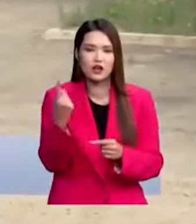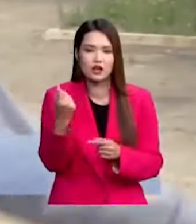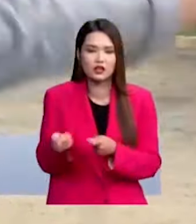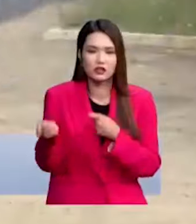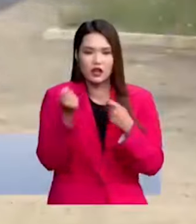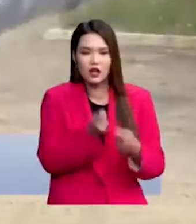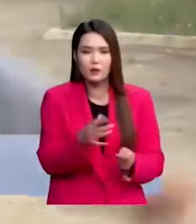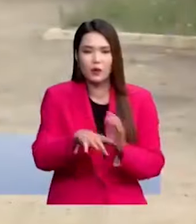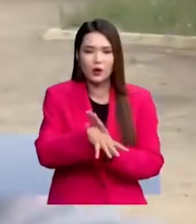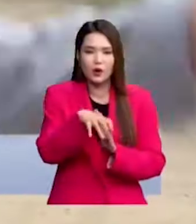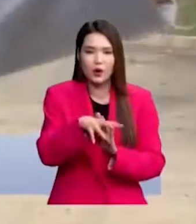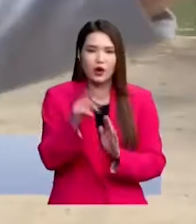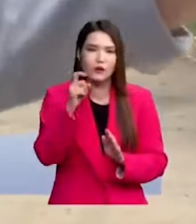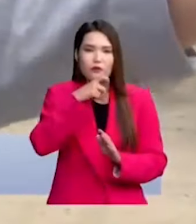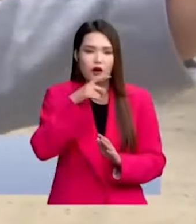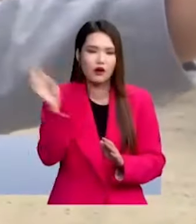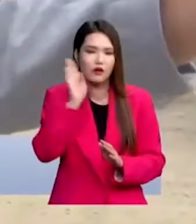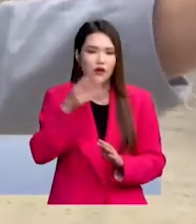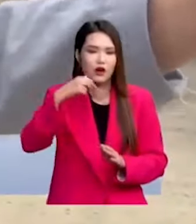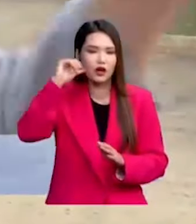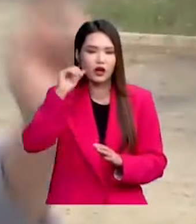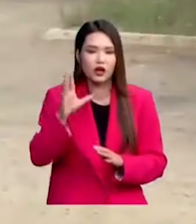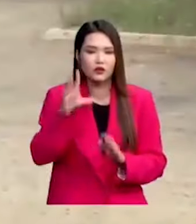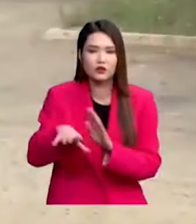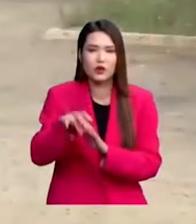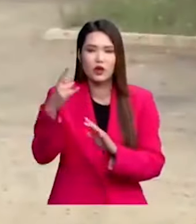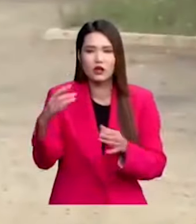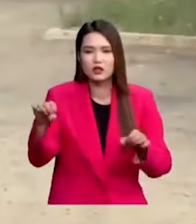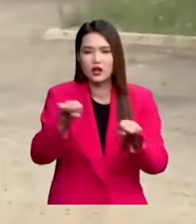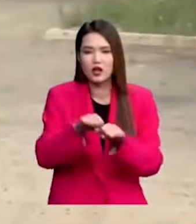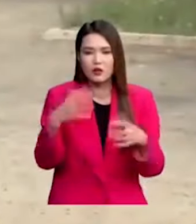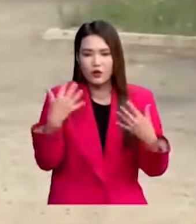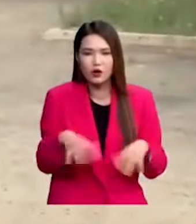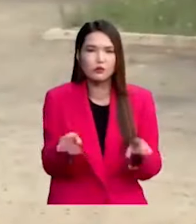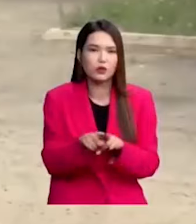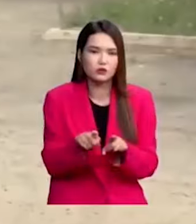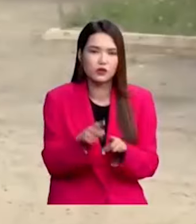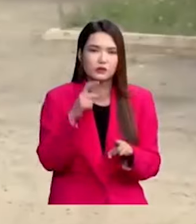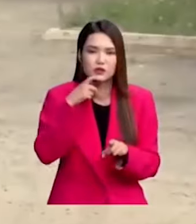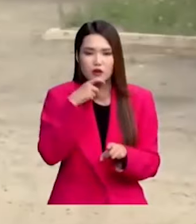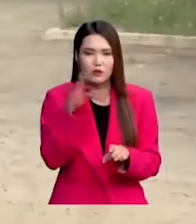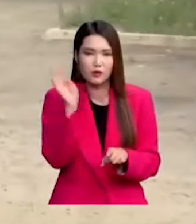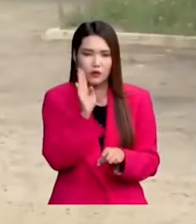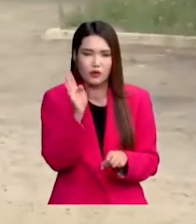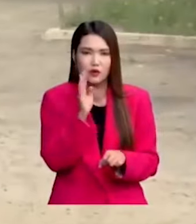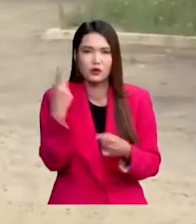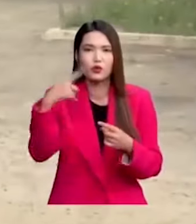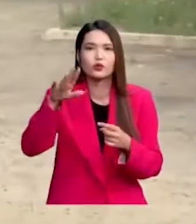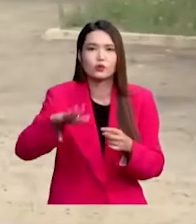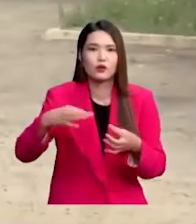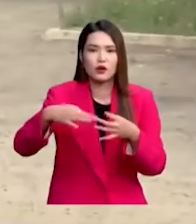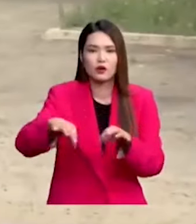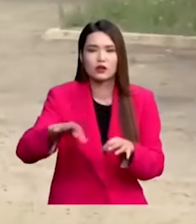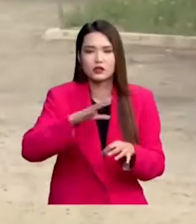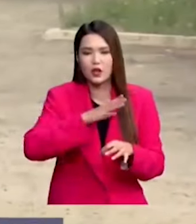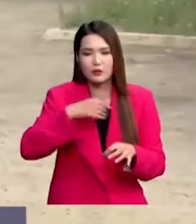бүгін мынаны қосып отыр. Кеше ананы қосқан да, қарап отсаңдар бұлар суды өздері экономда отыр, и суды басқа жаққа жіберіп отыр. Жылда